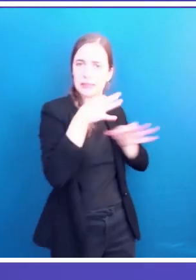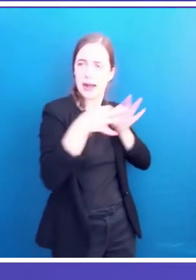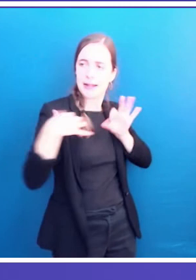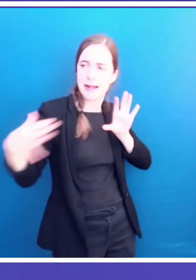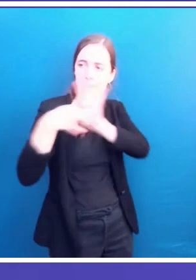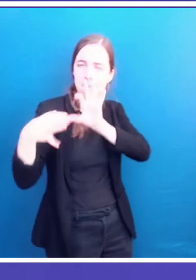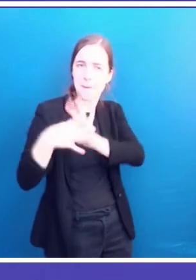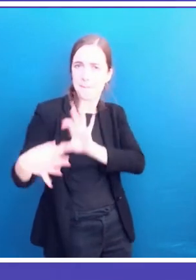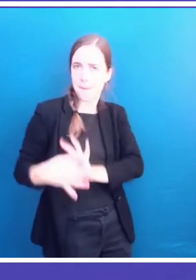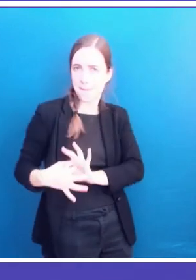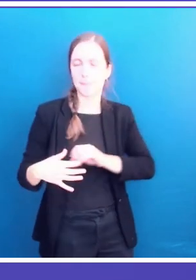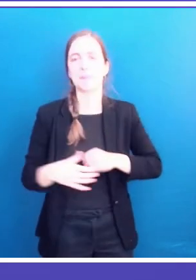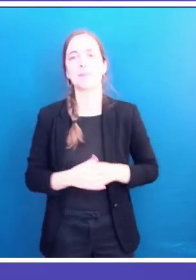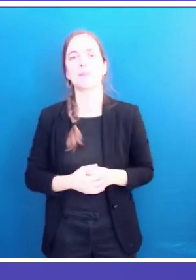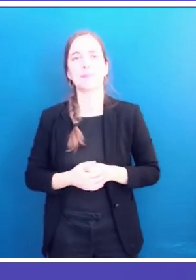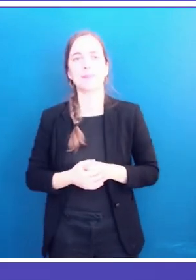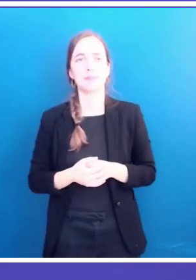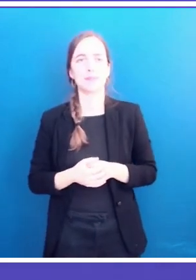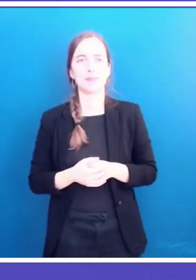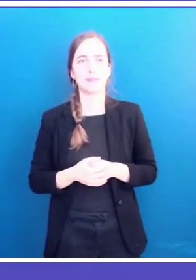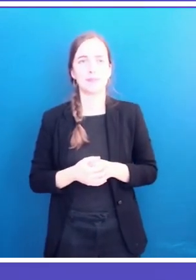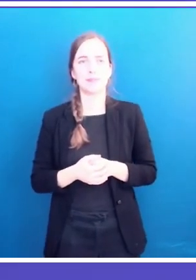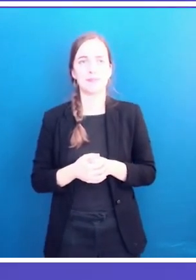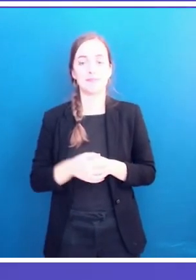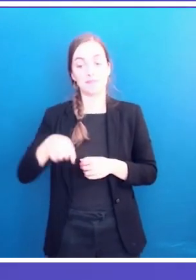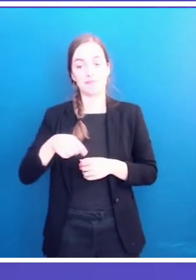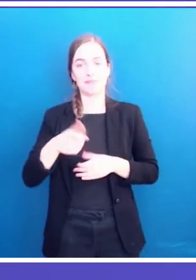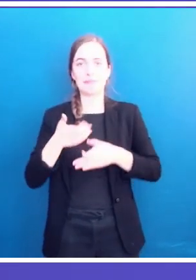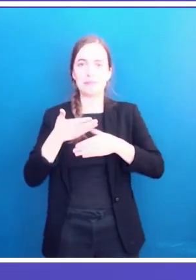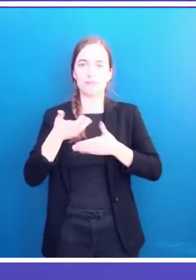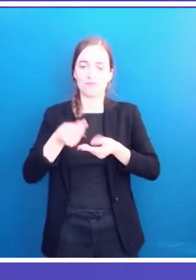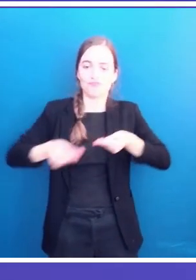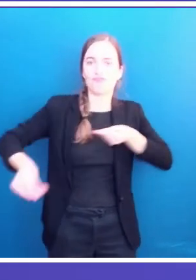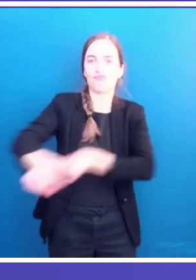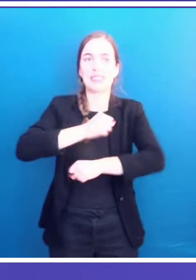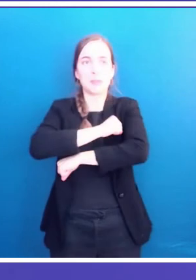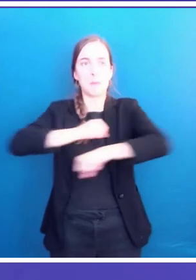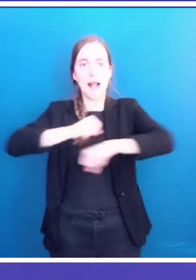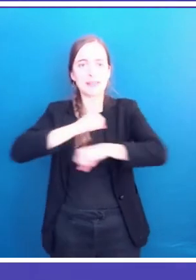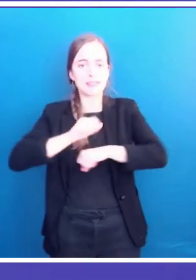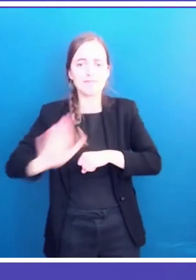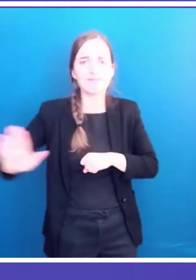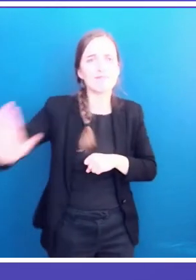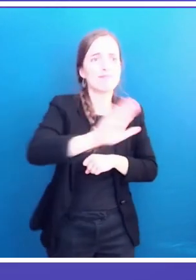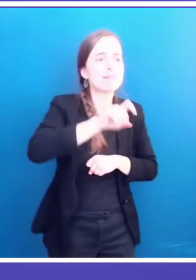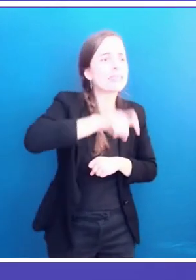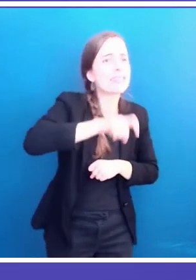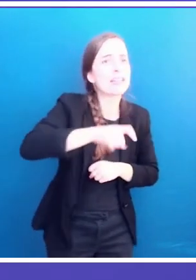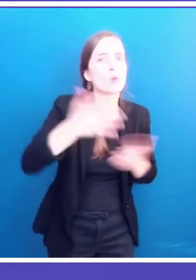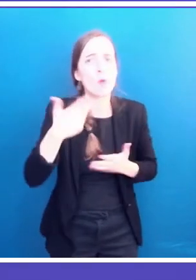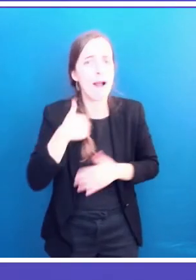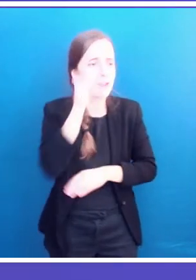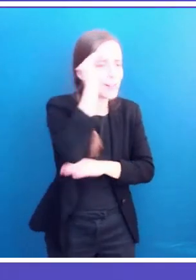بتأمين خطوط للتواصل، تشاركنا مساحة آمنة للقيام بالتشخيص اللازم وللتفكير بالخطوات